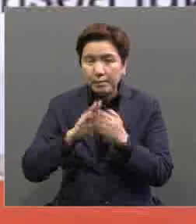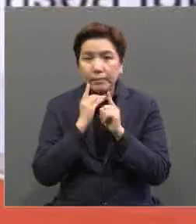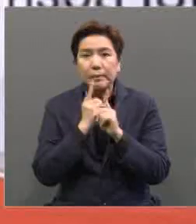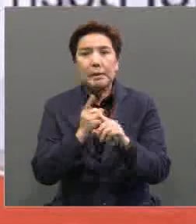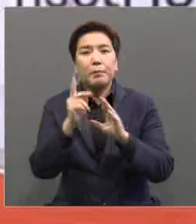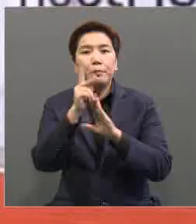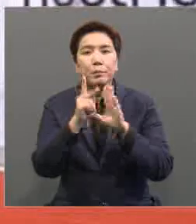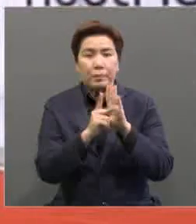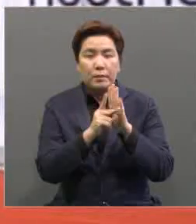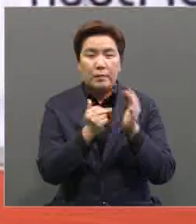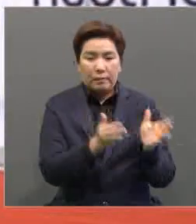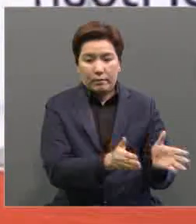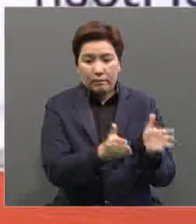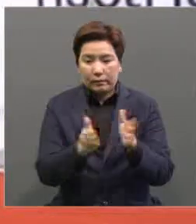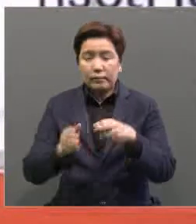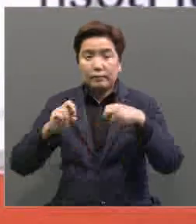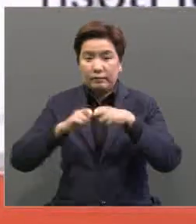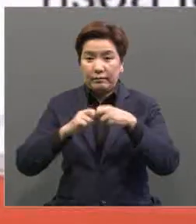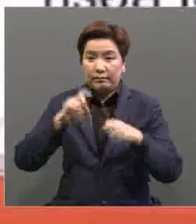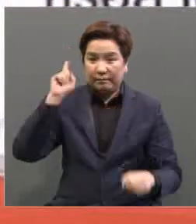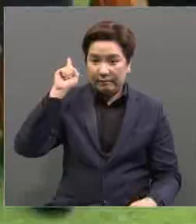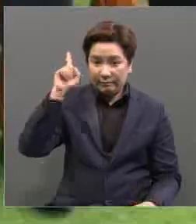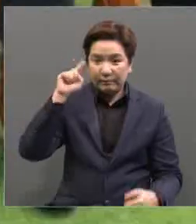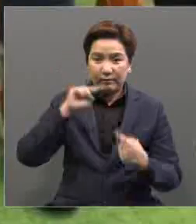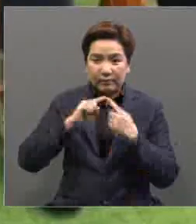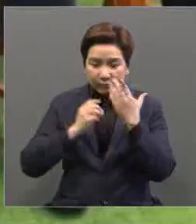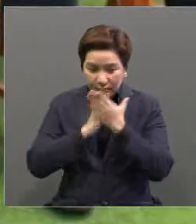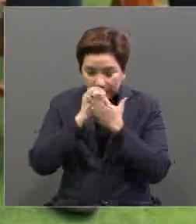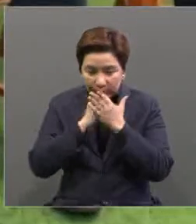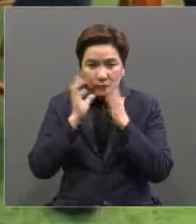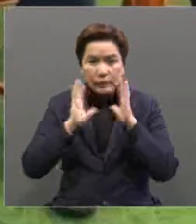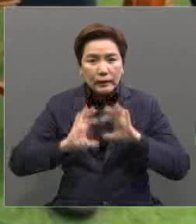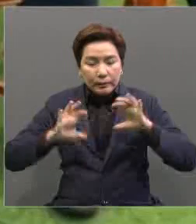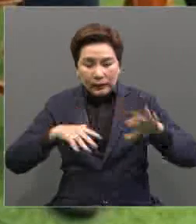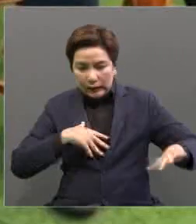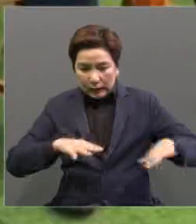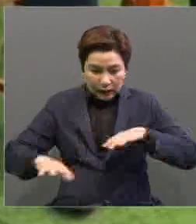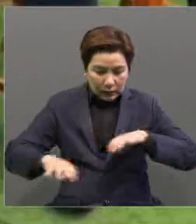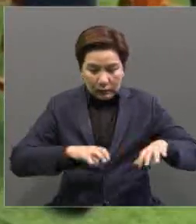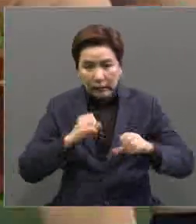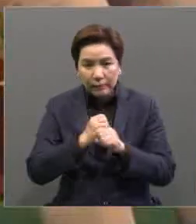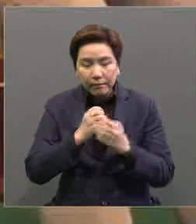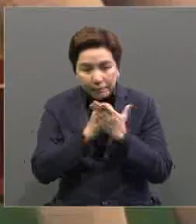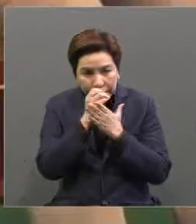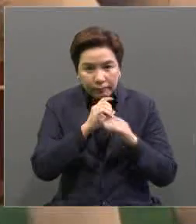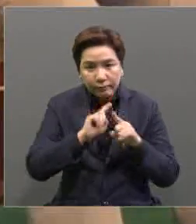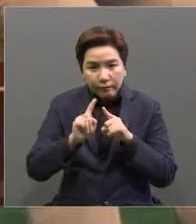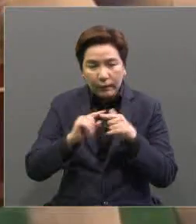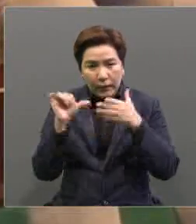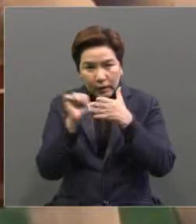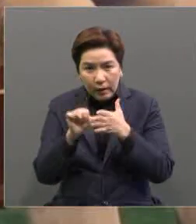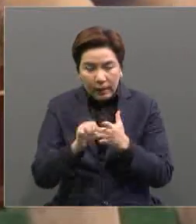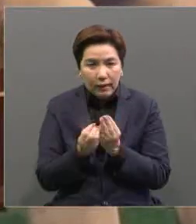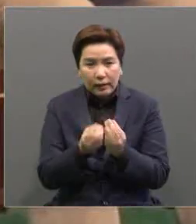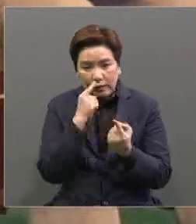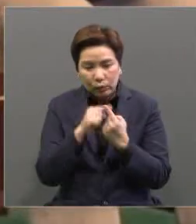มายที่ว่าไว้ส่วนอีกหนึ่งปัญหาใหญ่ก็คือเรื่องปัญหายาเสพติดนะรัฐบาลเองก็มีการบริหารจัดการนะครับเร่งรัดวงจร